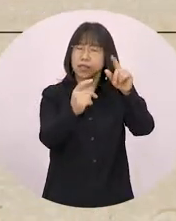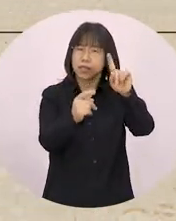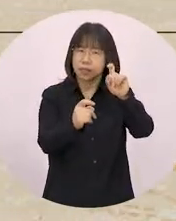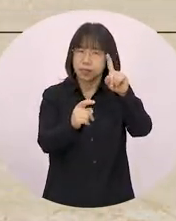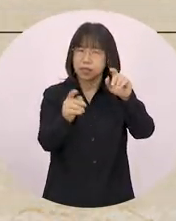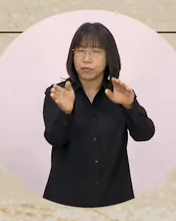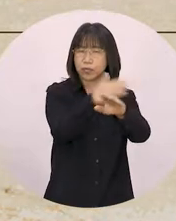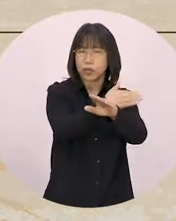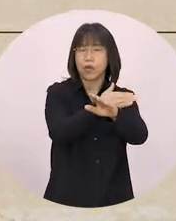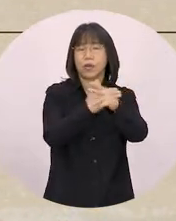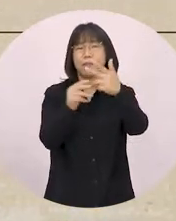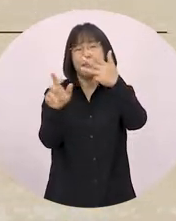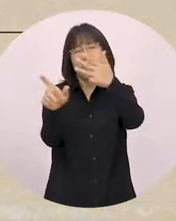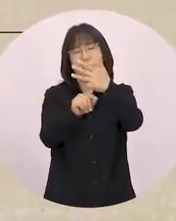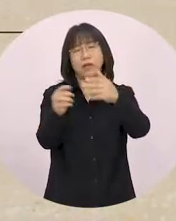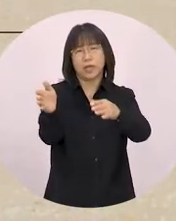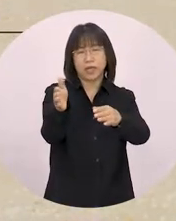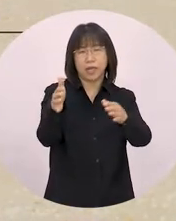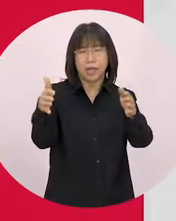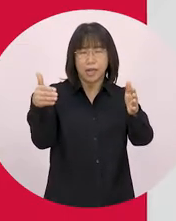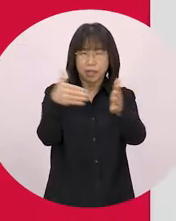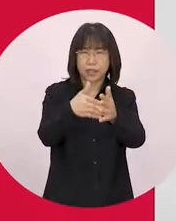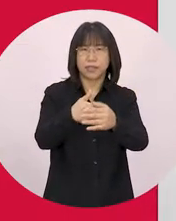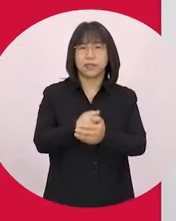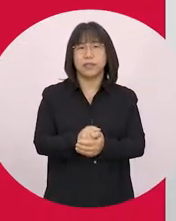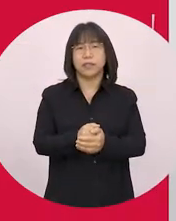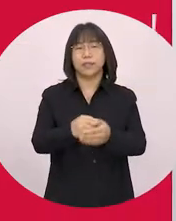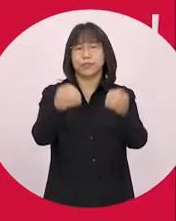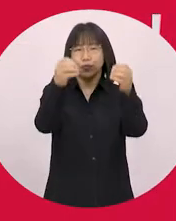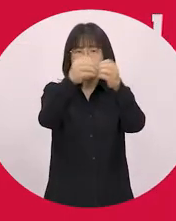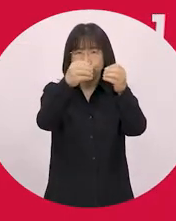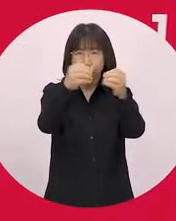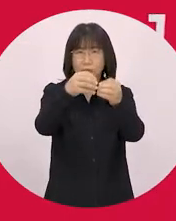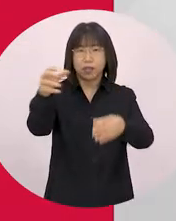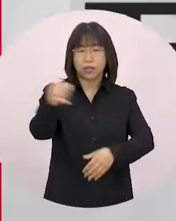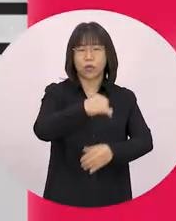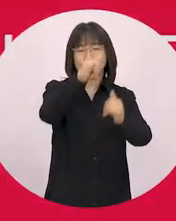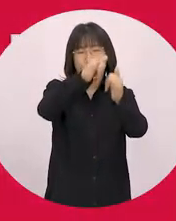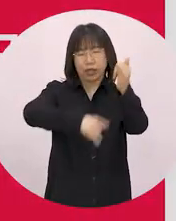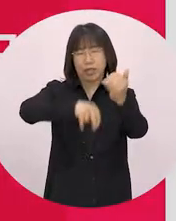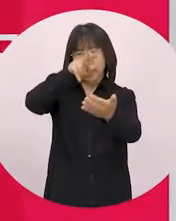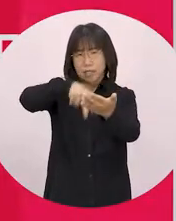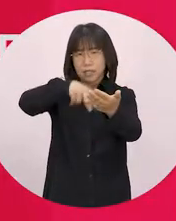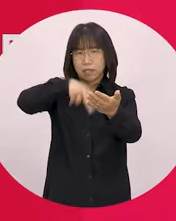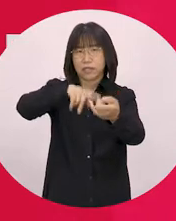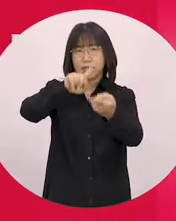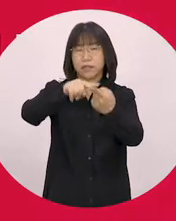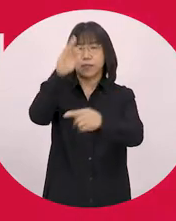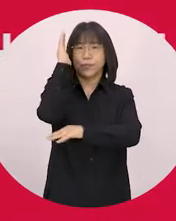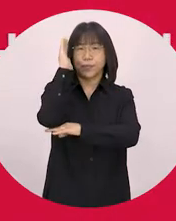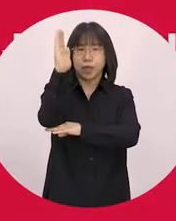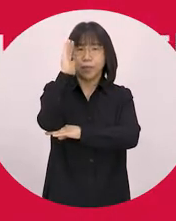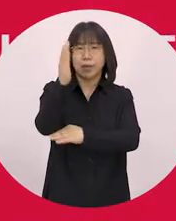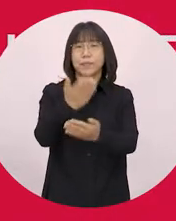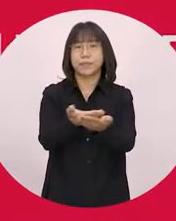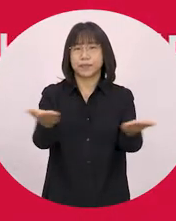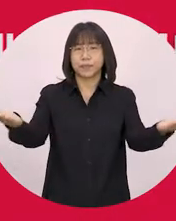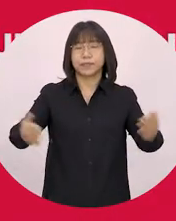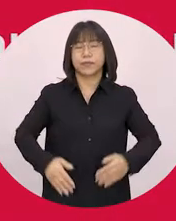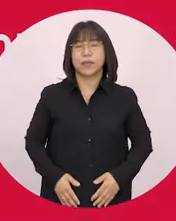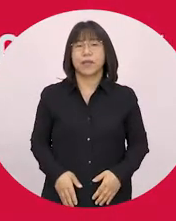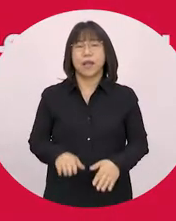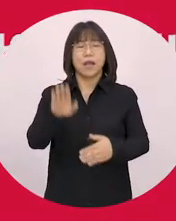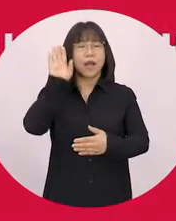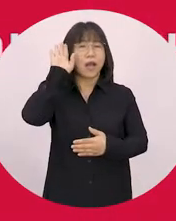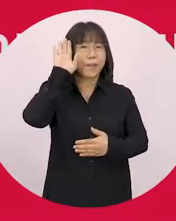24일까지 총 10회에 걸쳐 문학 으로 우리 역사 읽기 를 주제로 강의가 열립니다 문학 을 통해